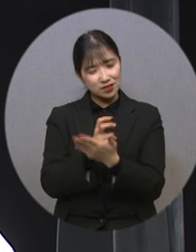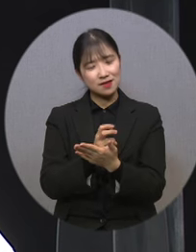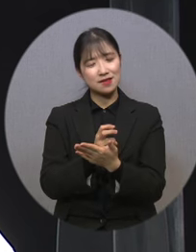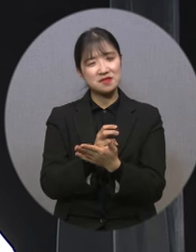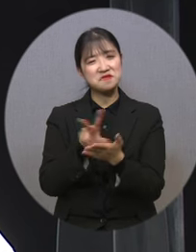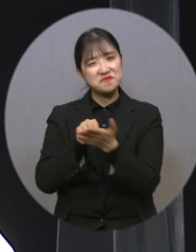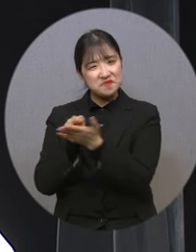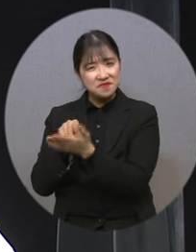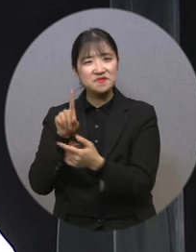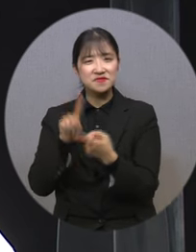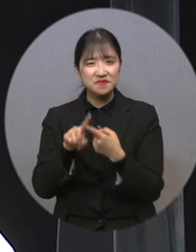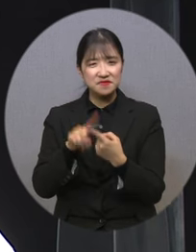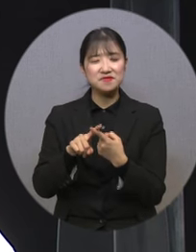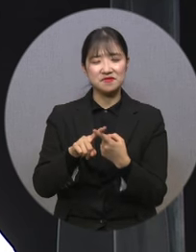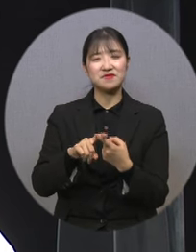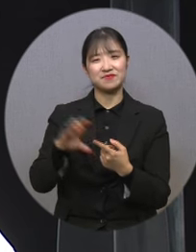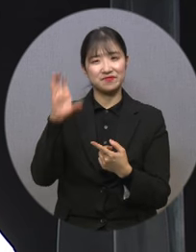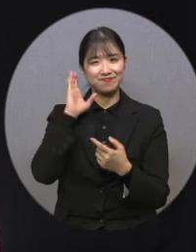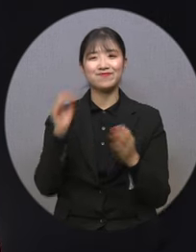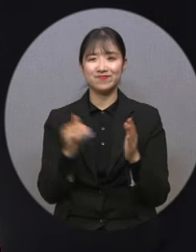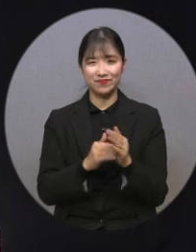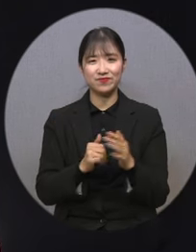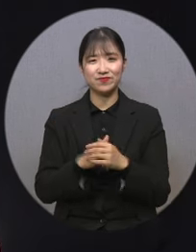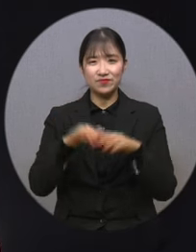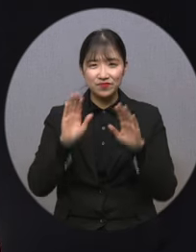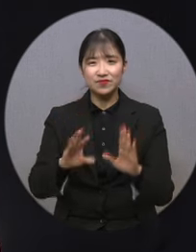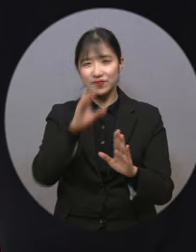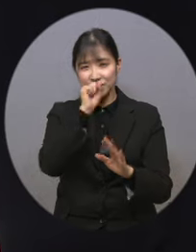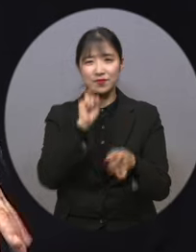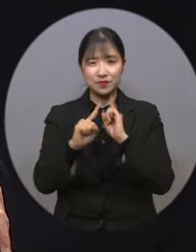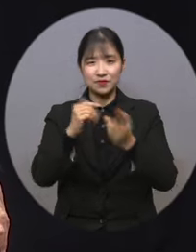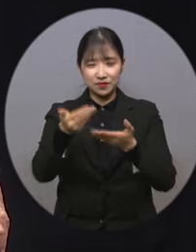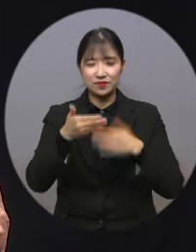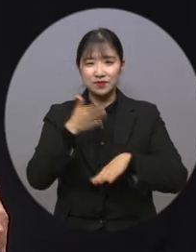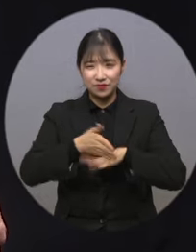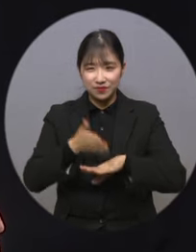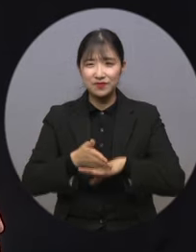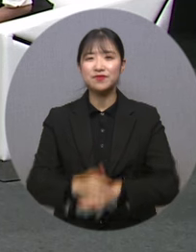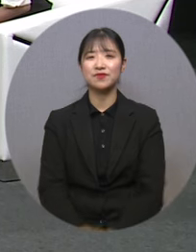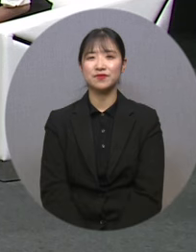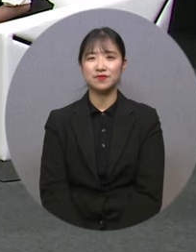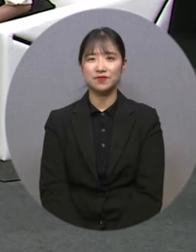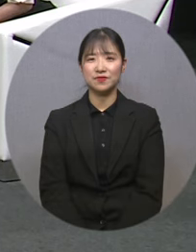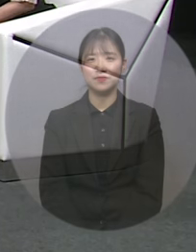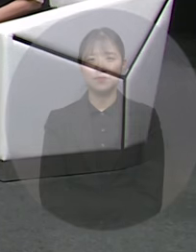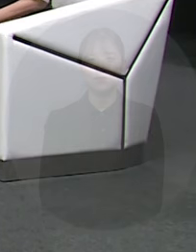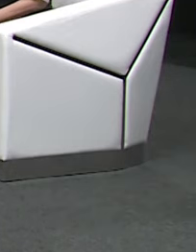여러 가지를 진단해 봤습니다. 오늘 좋은 말씀 감사합니다. 네, 감사합니다. 감사합니다.